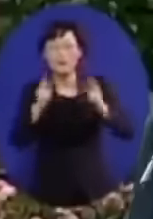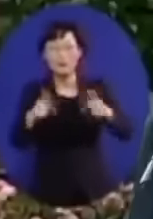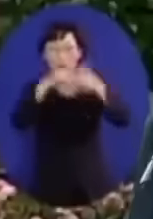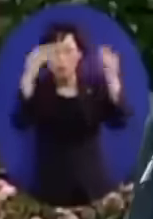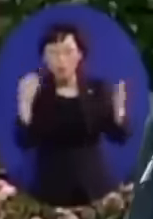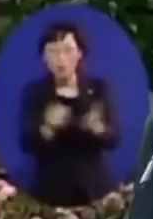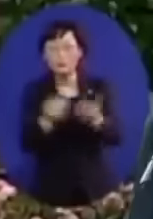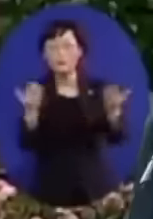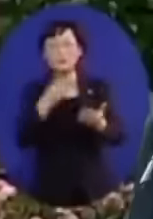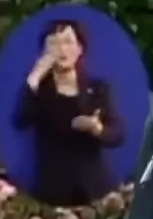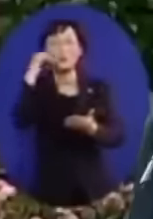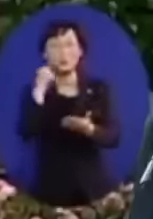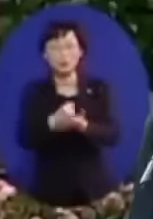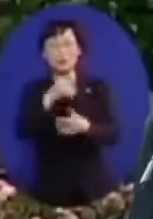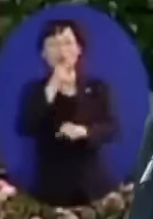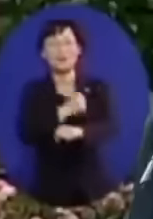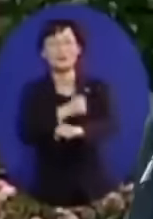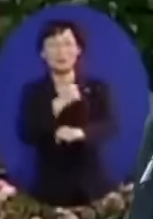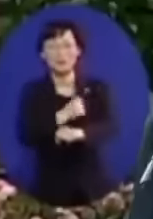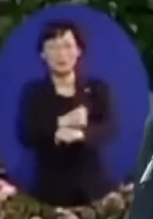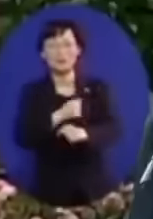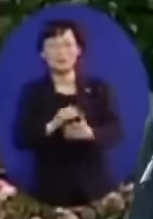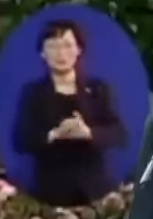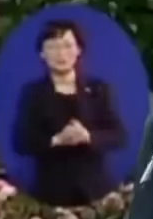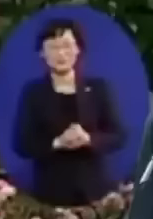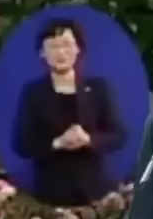다 형통하리로다.